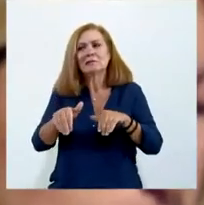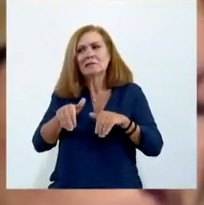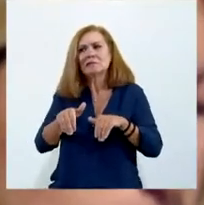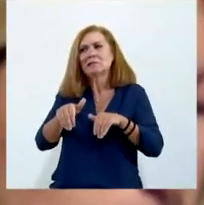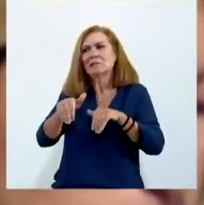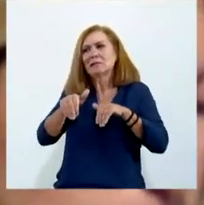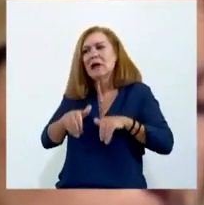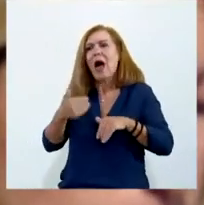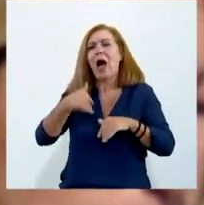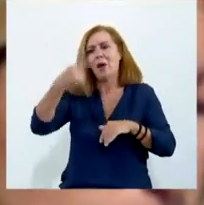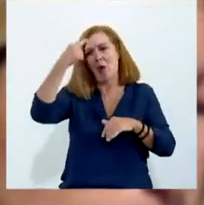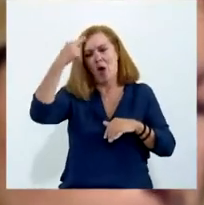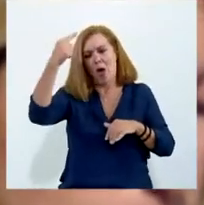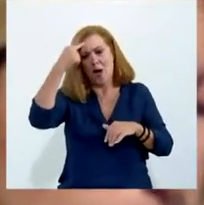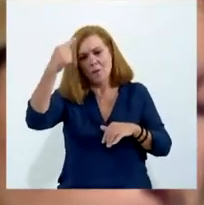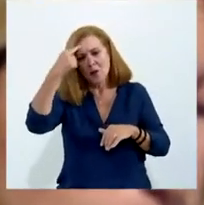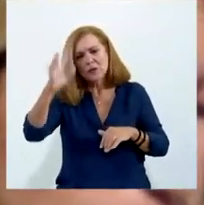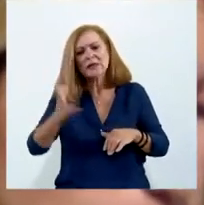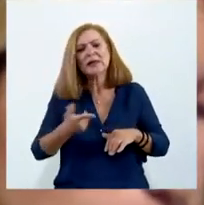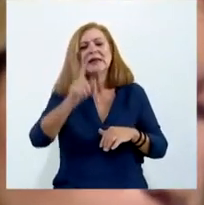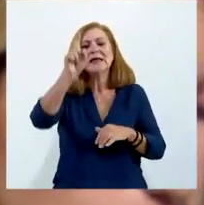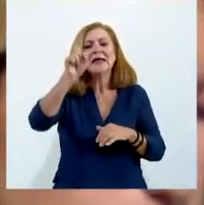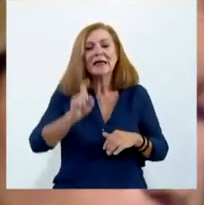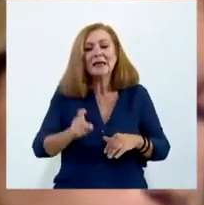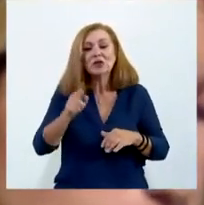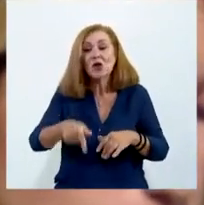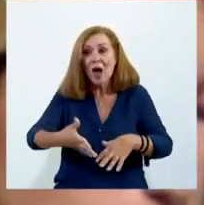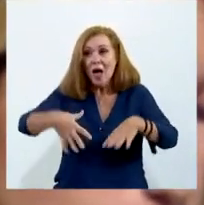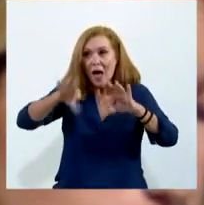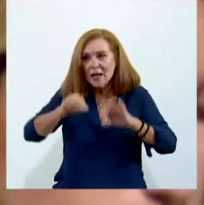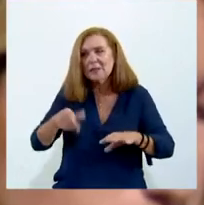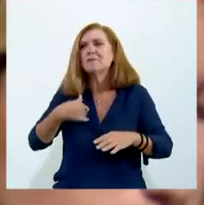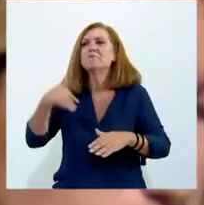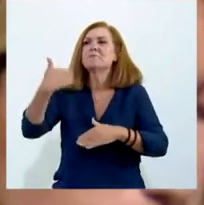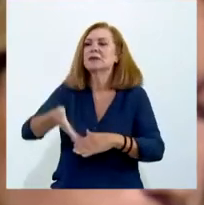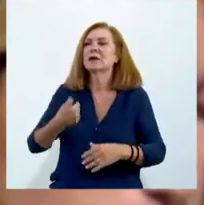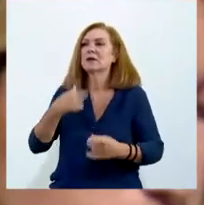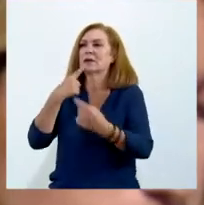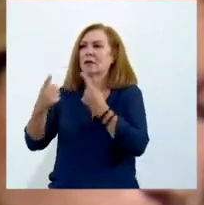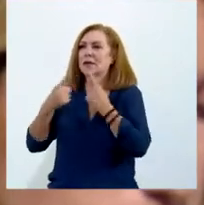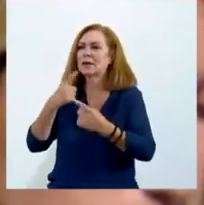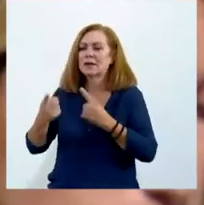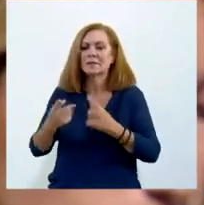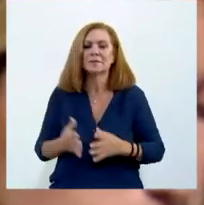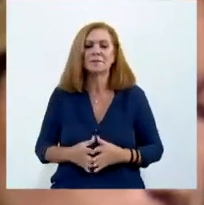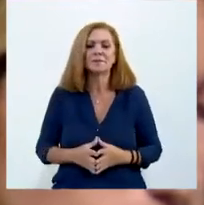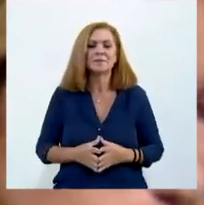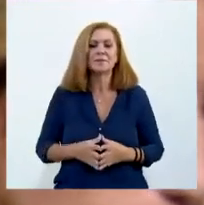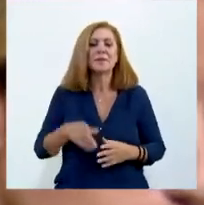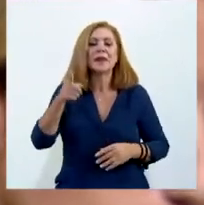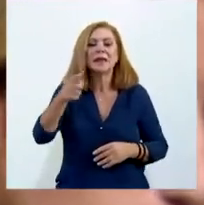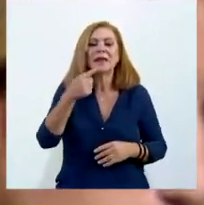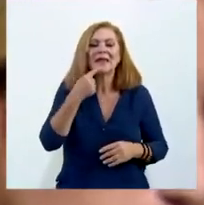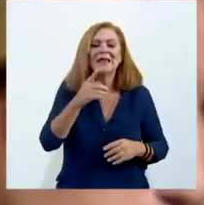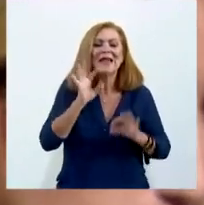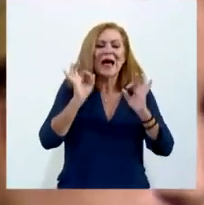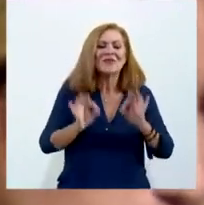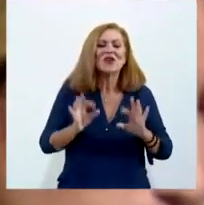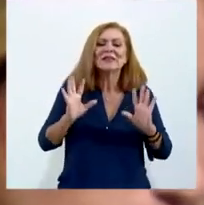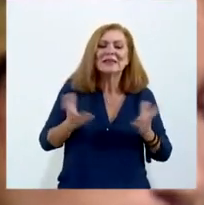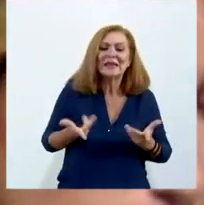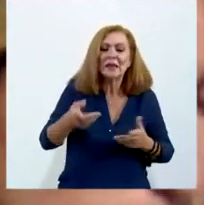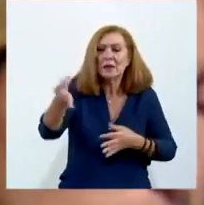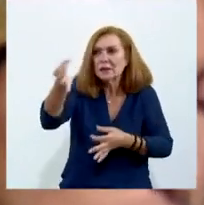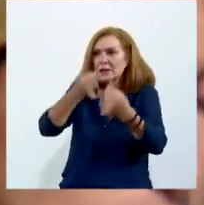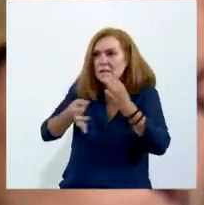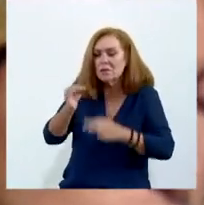θέσεις, οι οποίες μπορούν να αποτελούν την αφετηρία μιας διαπραγμάτευσης. Το τι εννοείται με τη φράση αυτή, δεν μας το έχετε